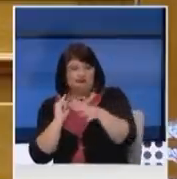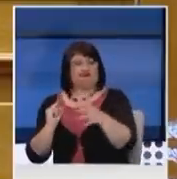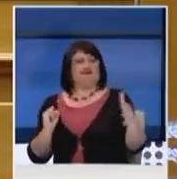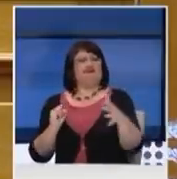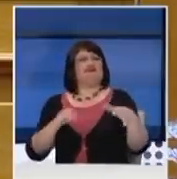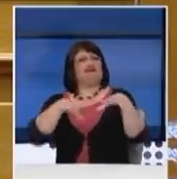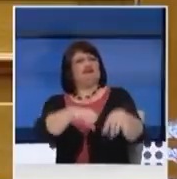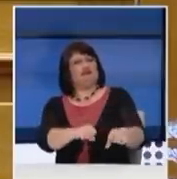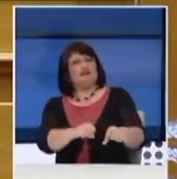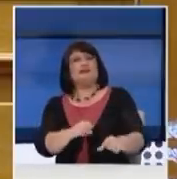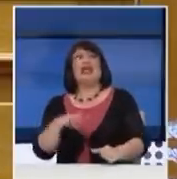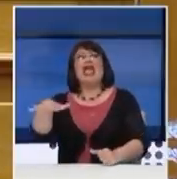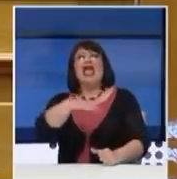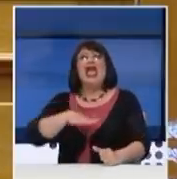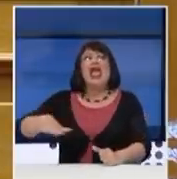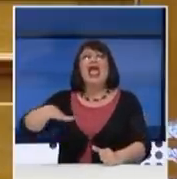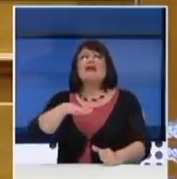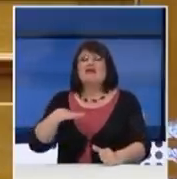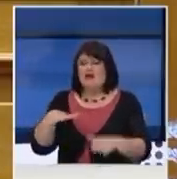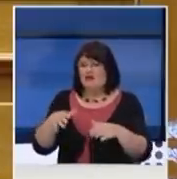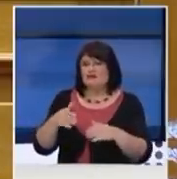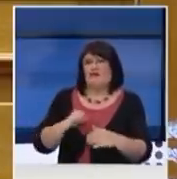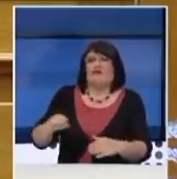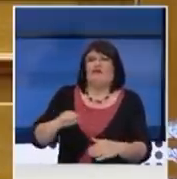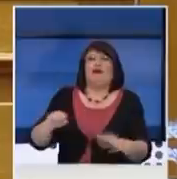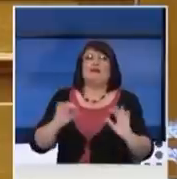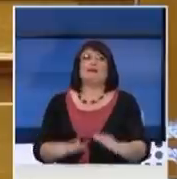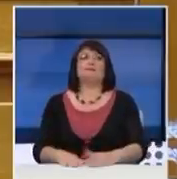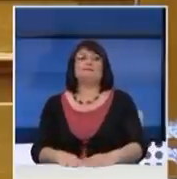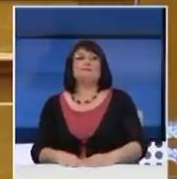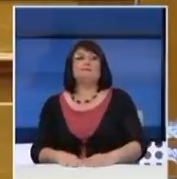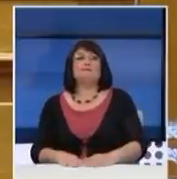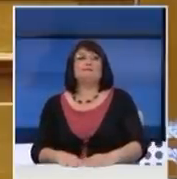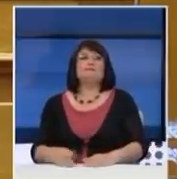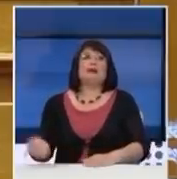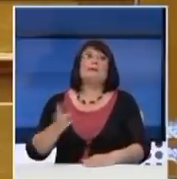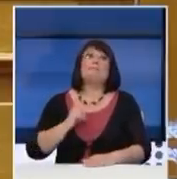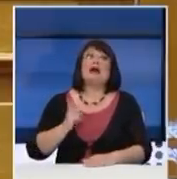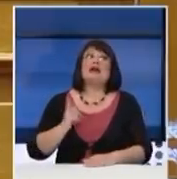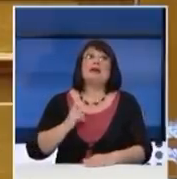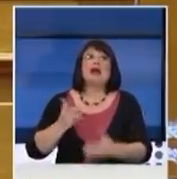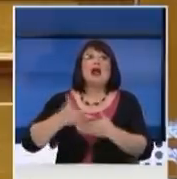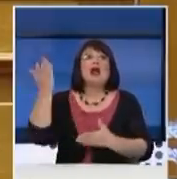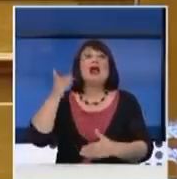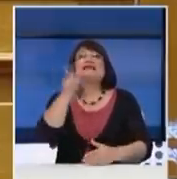Βέβαια, θα περίμενα από τον Πρωθυπουργό σήμερα να μας πει αν ισχύει αυτό που λέει ο Σπίγκελ, το Σπίγκελ, το περιοδικό.